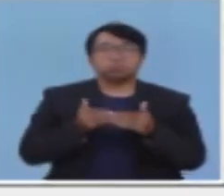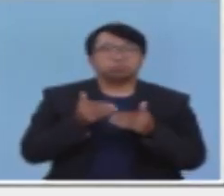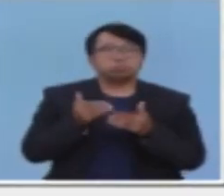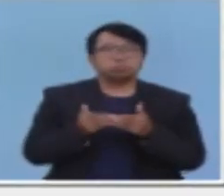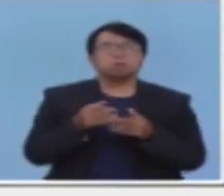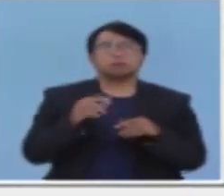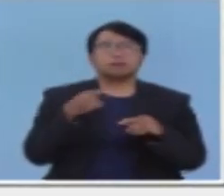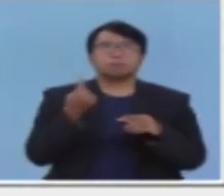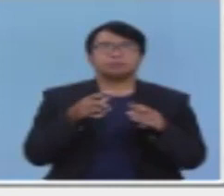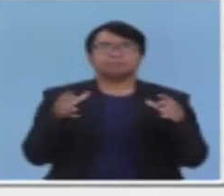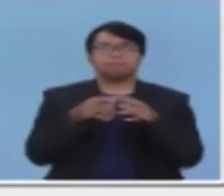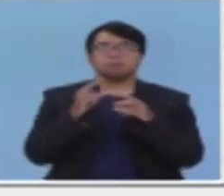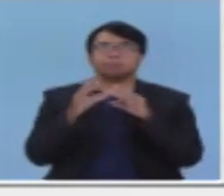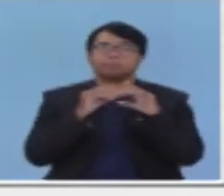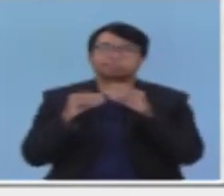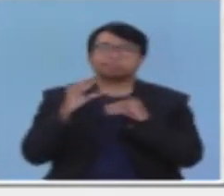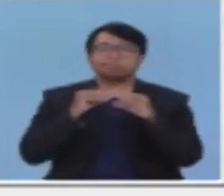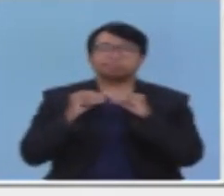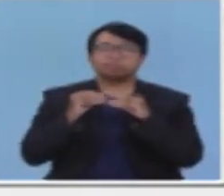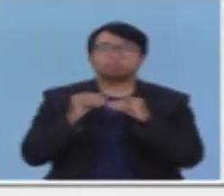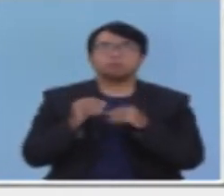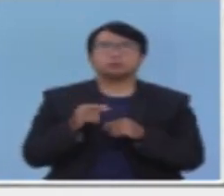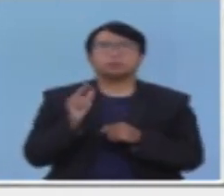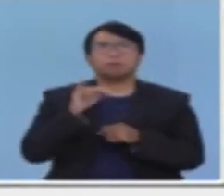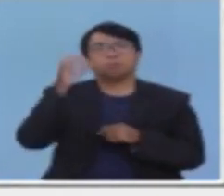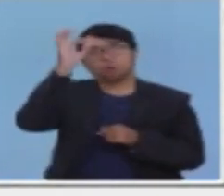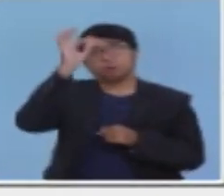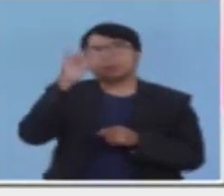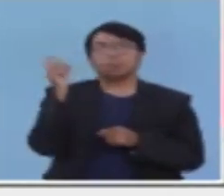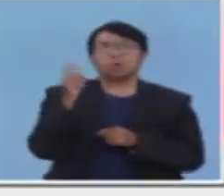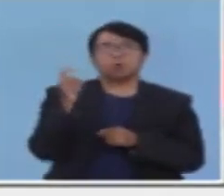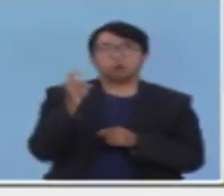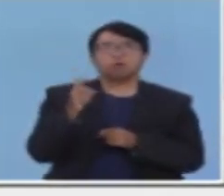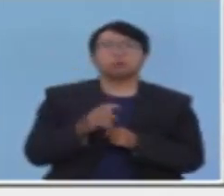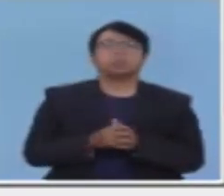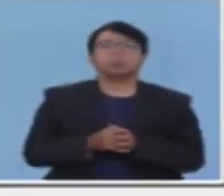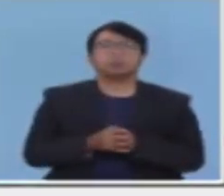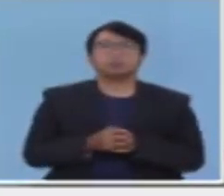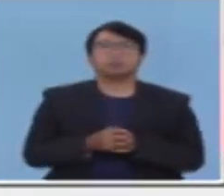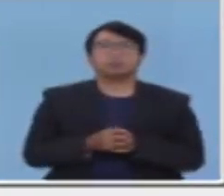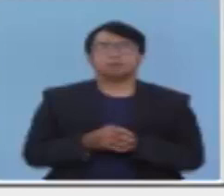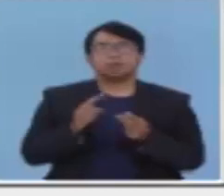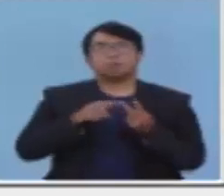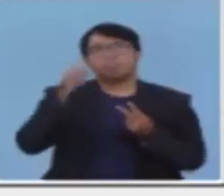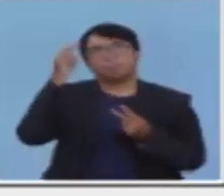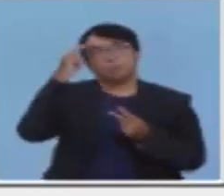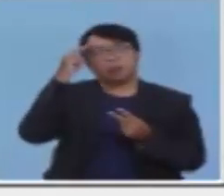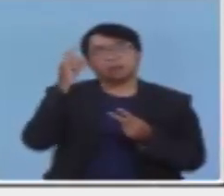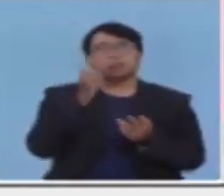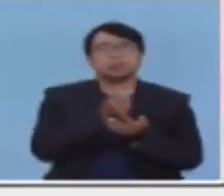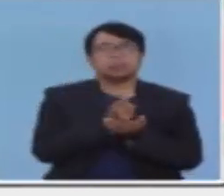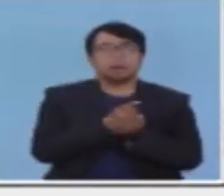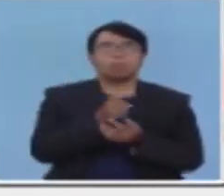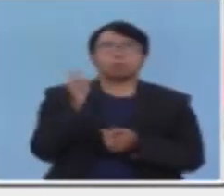ya, hadir Polresta Bogor, Kapolrestanya hadir, kemudian Kepala Kejaksaan Negeri Kota Bogor, kemudian